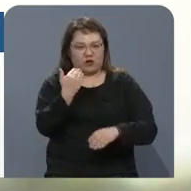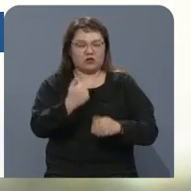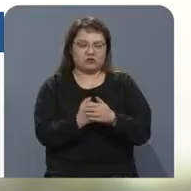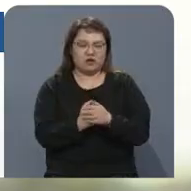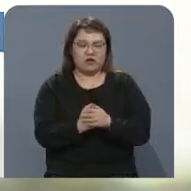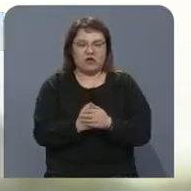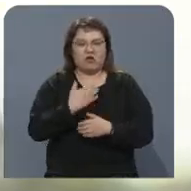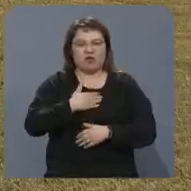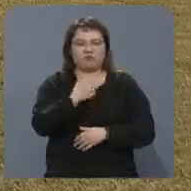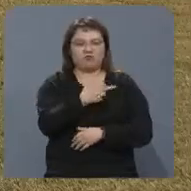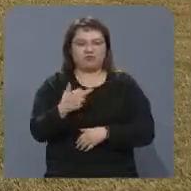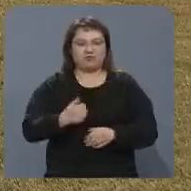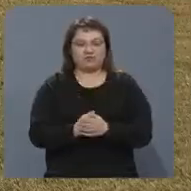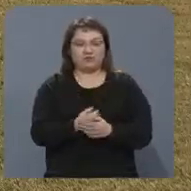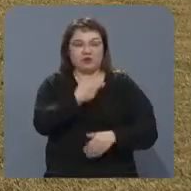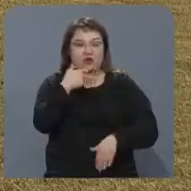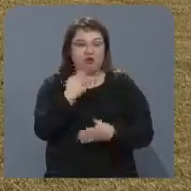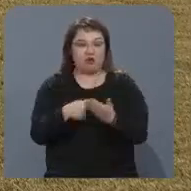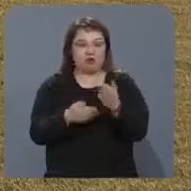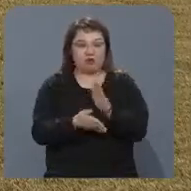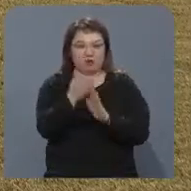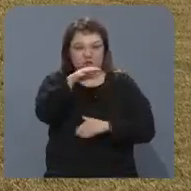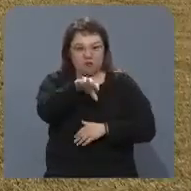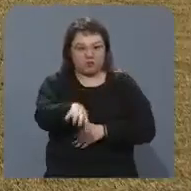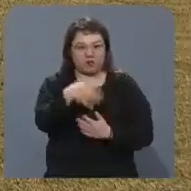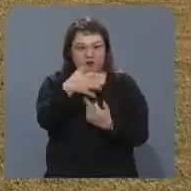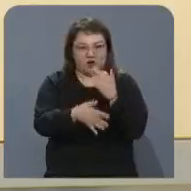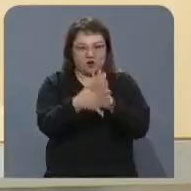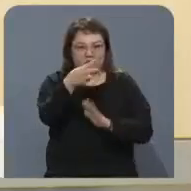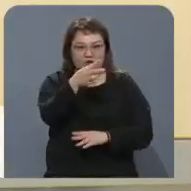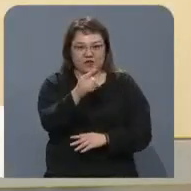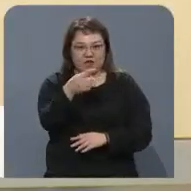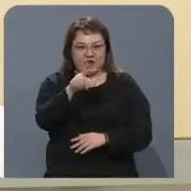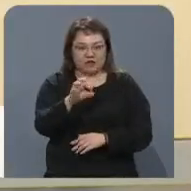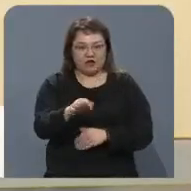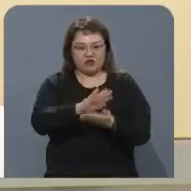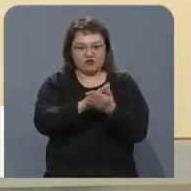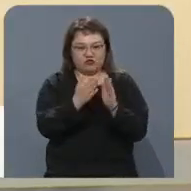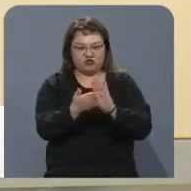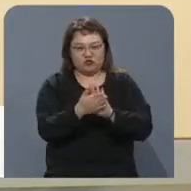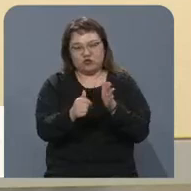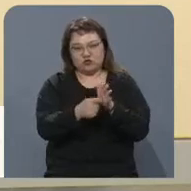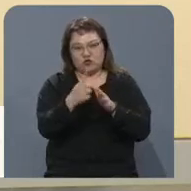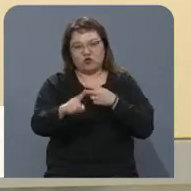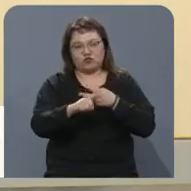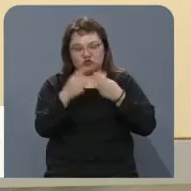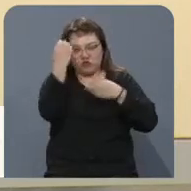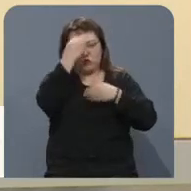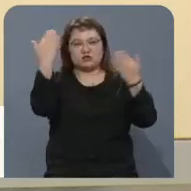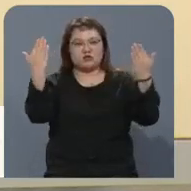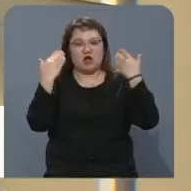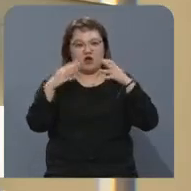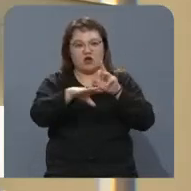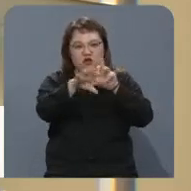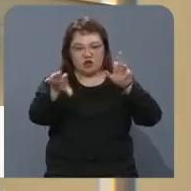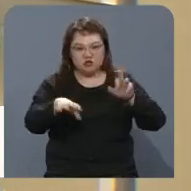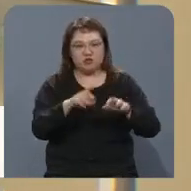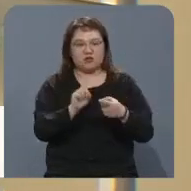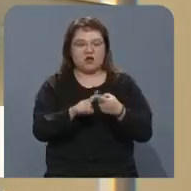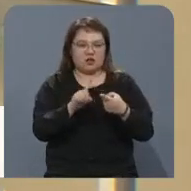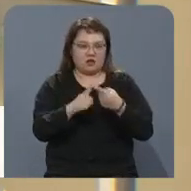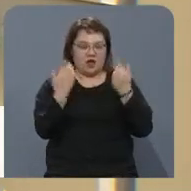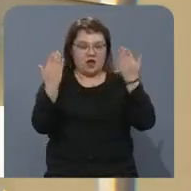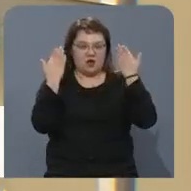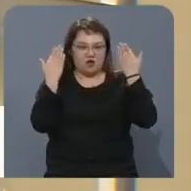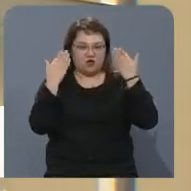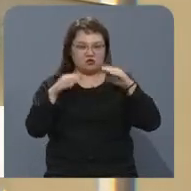좁다 보니까. 영어교육도시가 위치한 서귀포시 대정읍 일대 유치원과 초중고등학교 12곳의 등교도